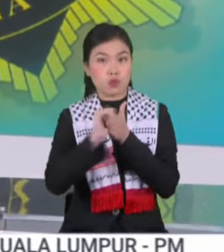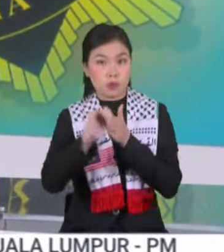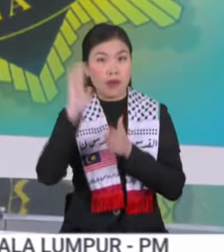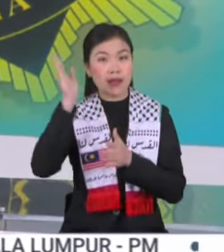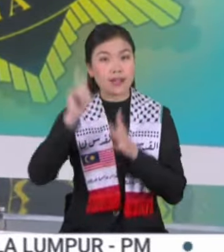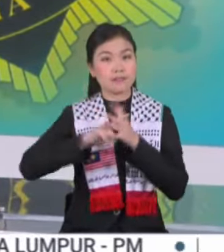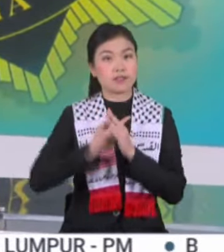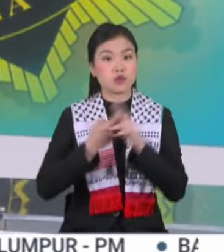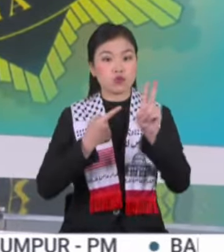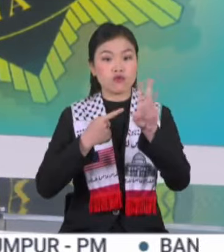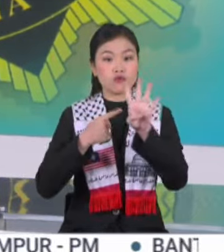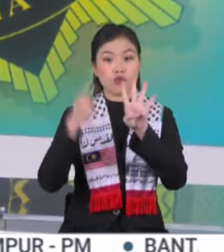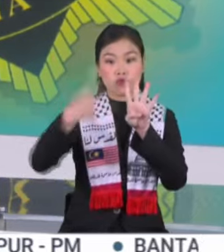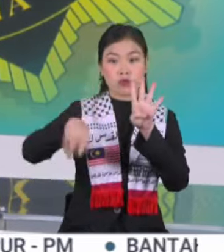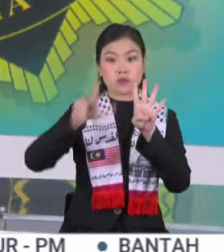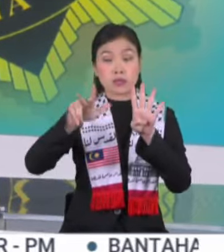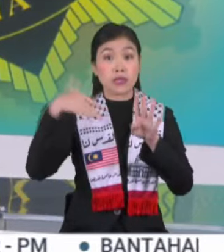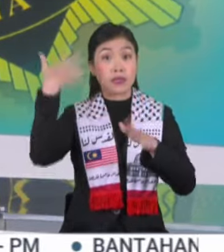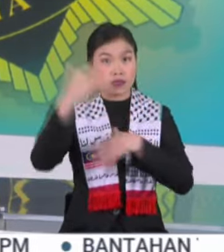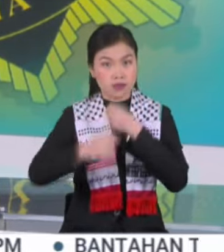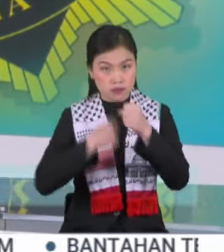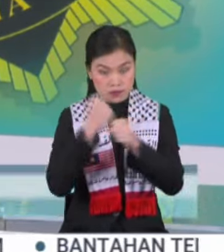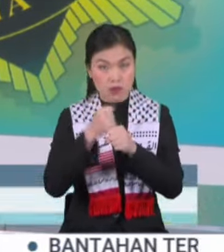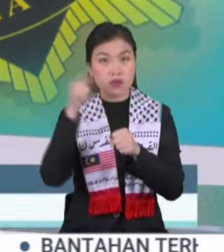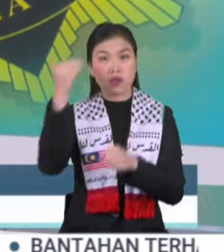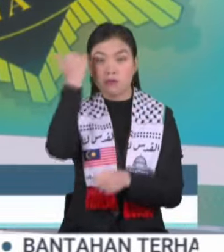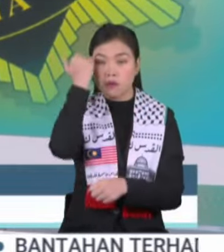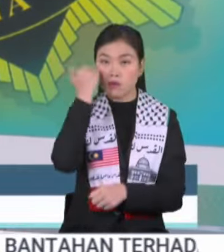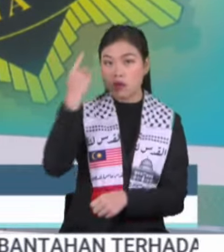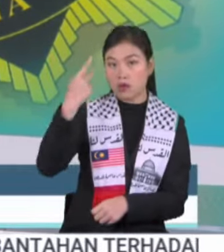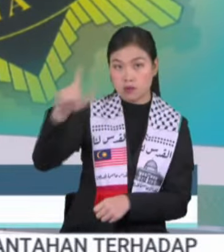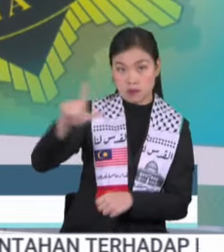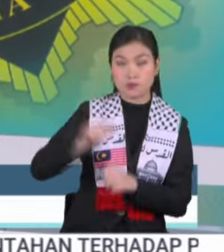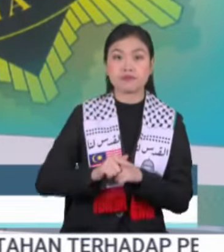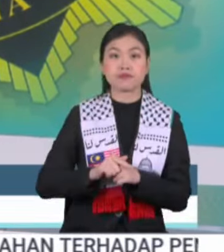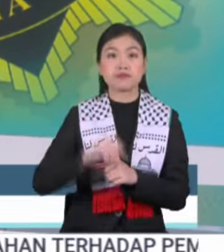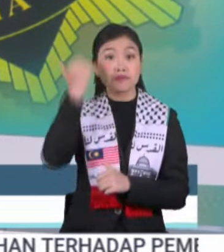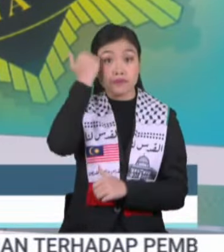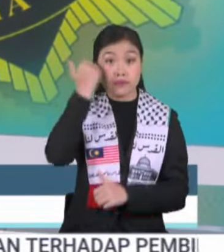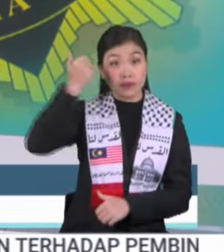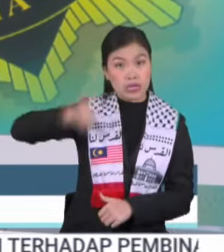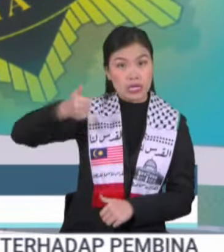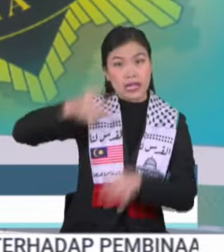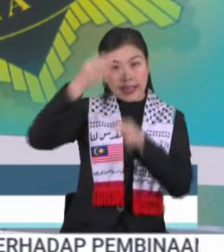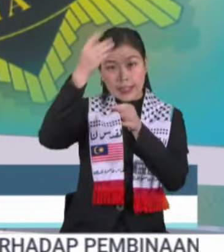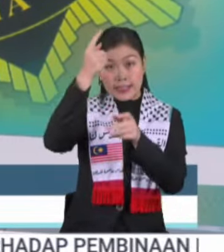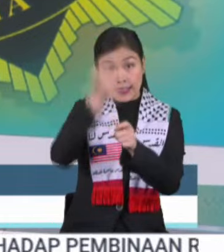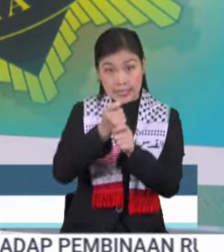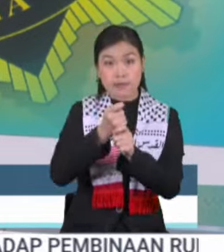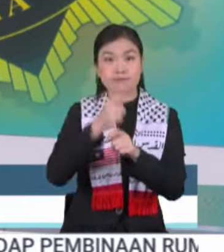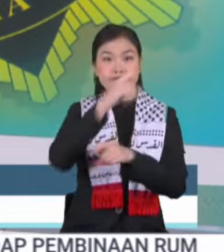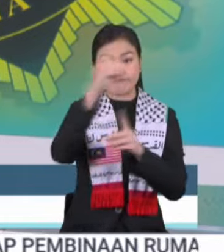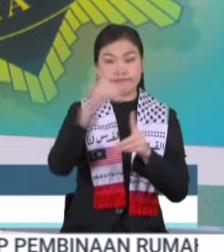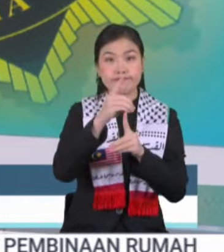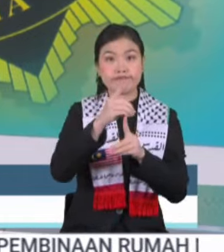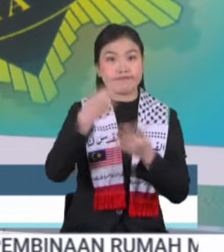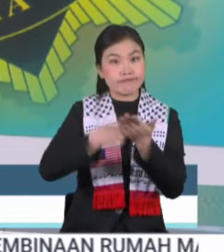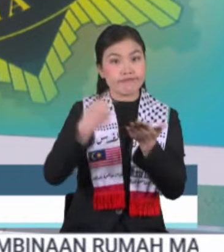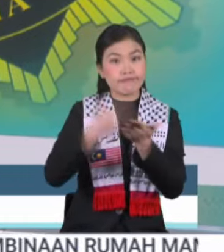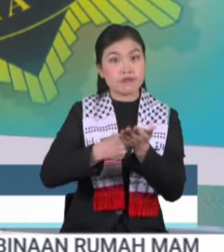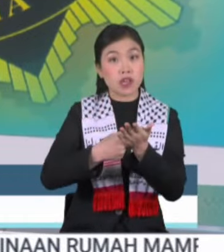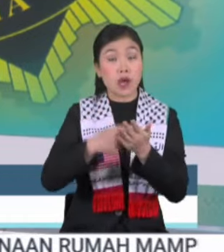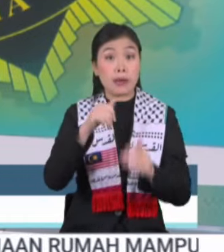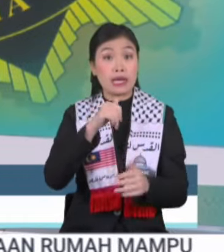Mac tahun depan di Mahkamah sesyen Kuala Lumpur Hakim Rosli Ahmad menetapkan Tarikh perbicaraan anak kepada bekas Menteri Dalam Negeri